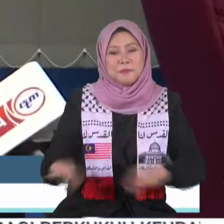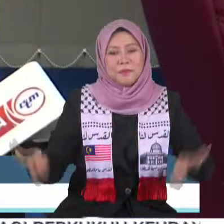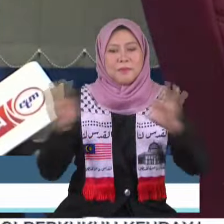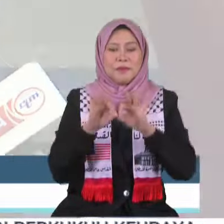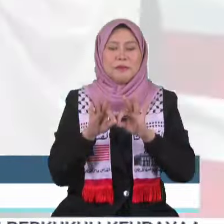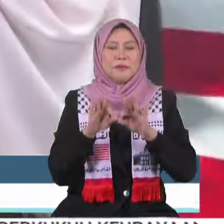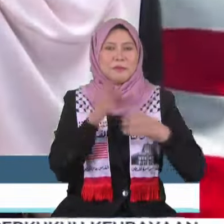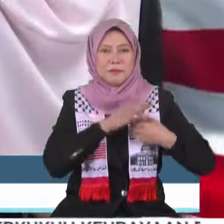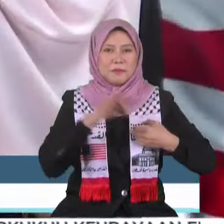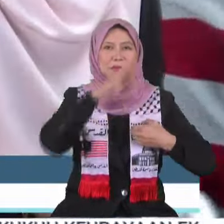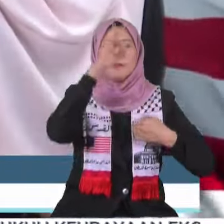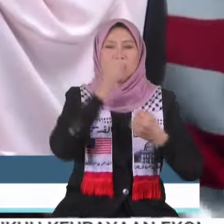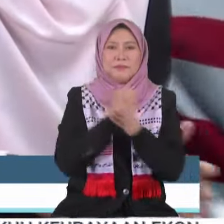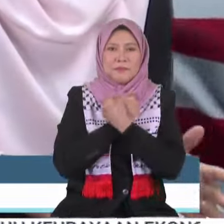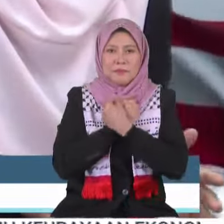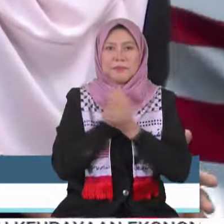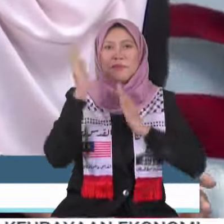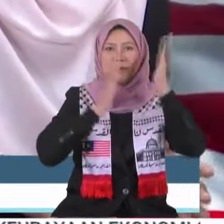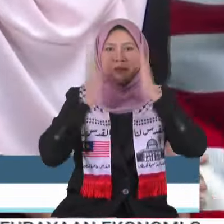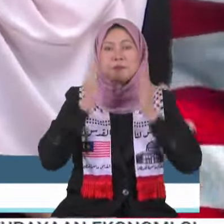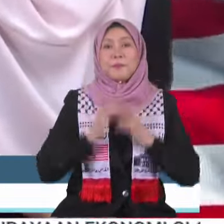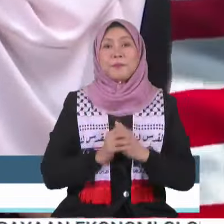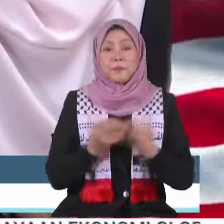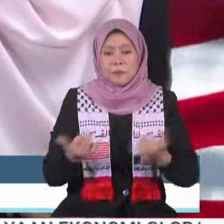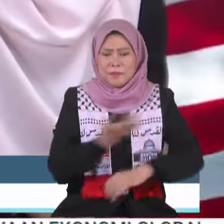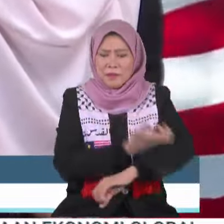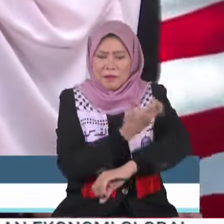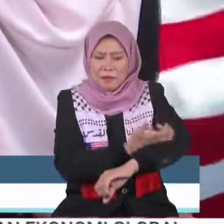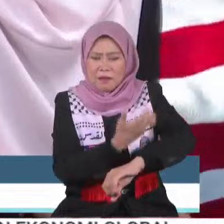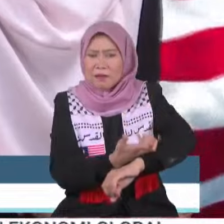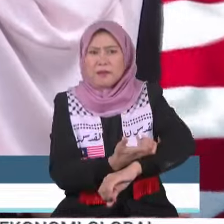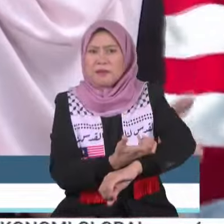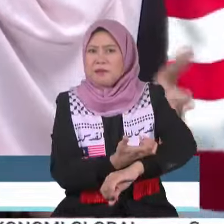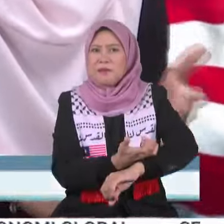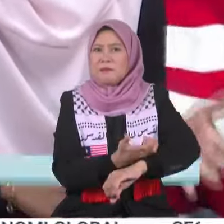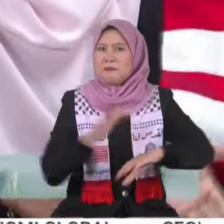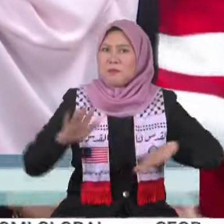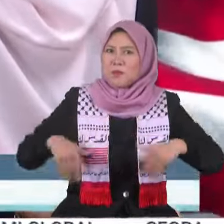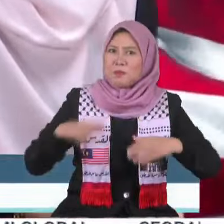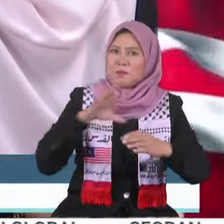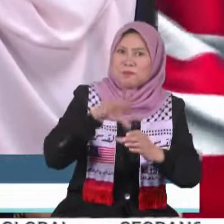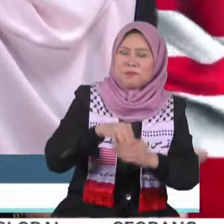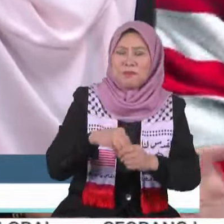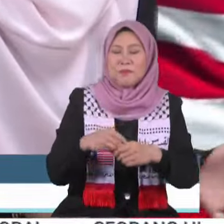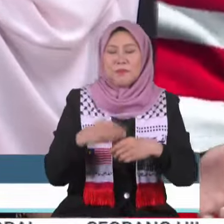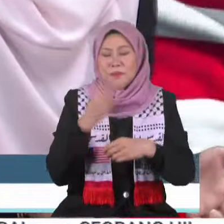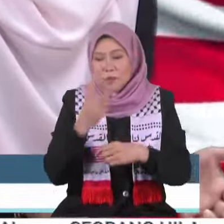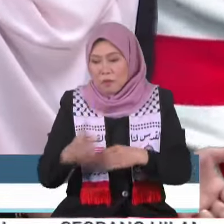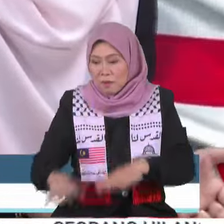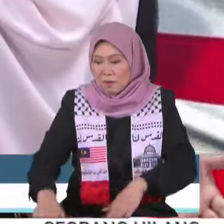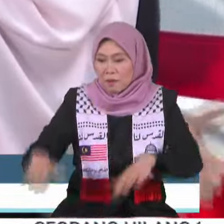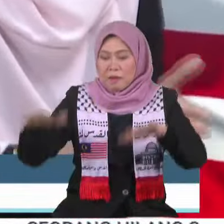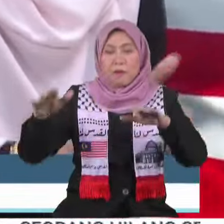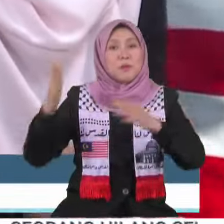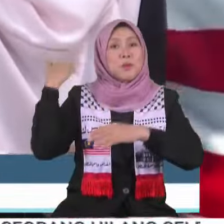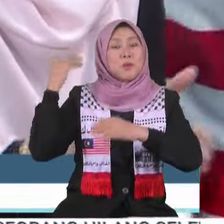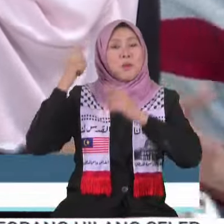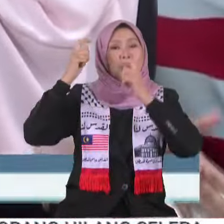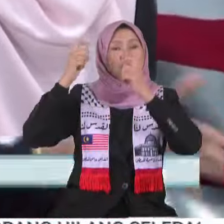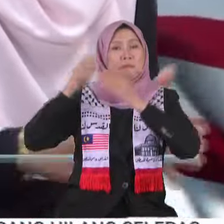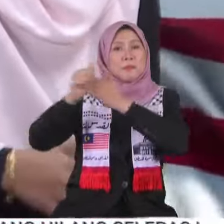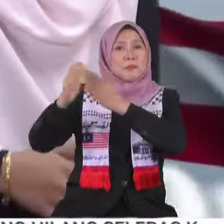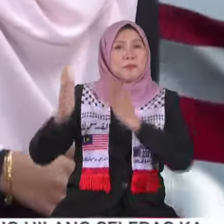memupuk semangat patriotik. Generasi kini tidak berada di zaman pejuang-pejuang dan pemimpin terdahulu